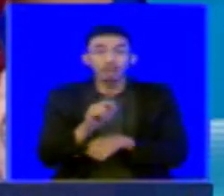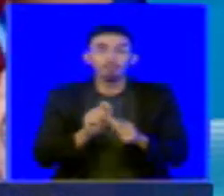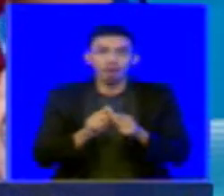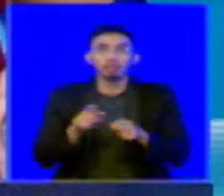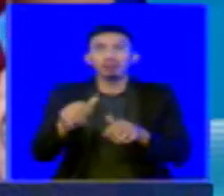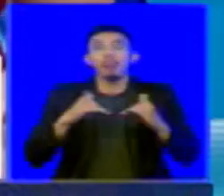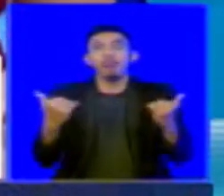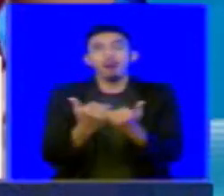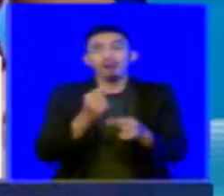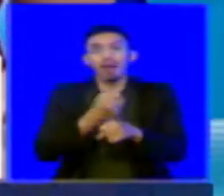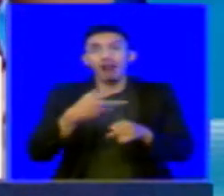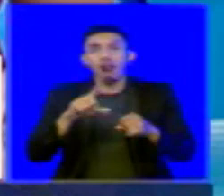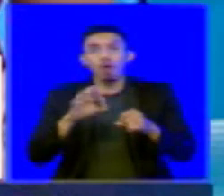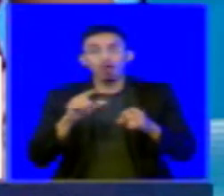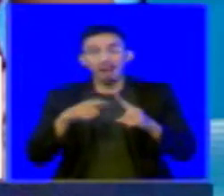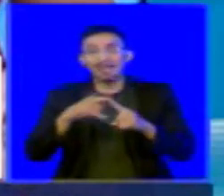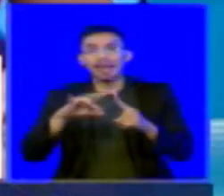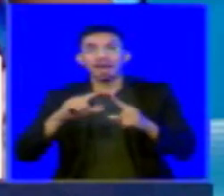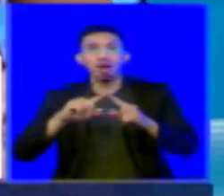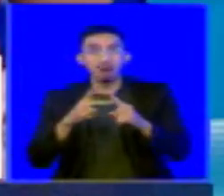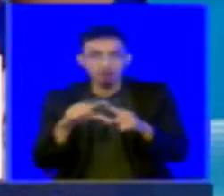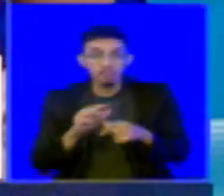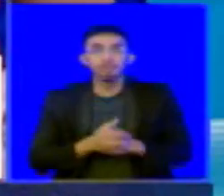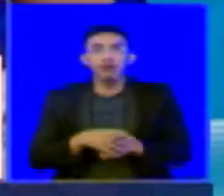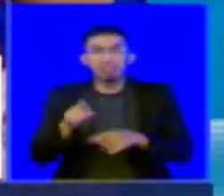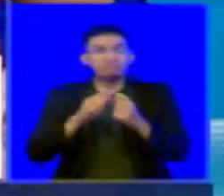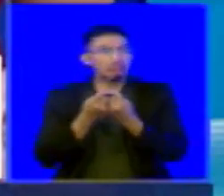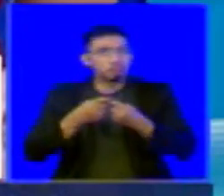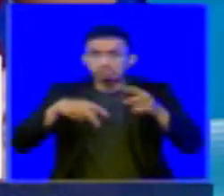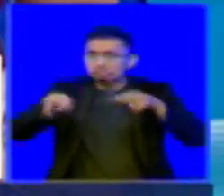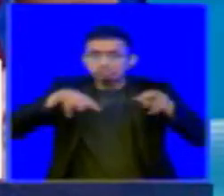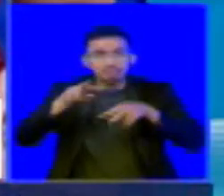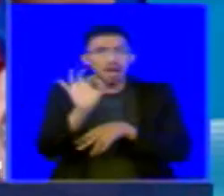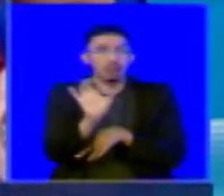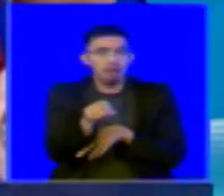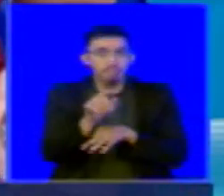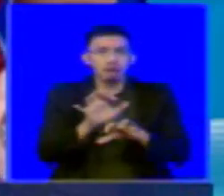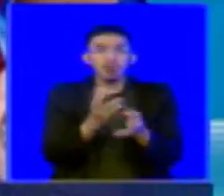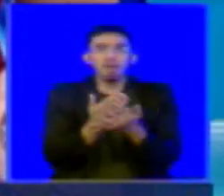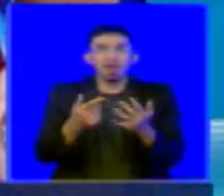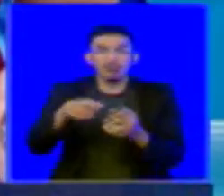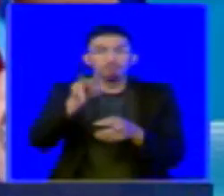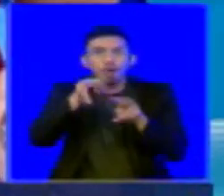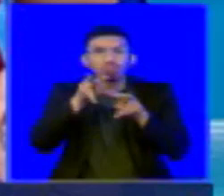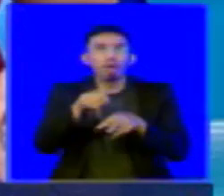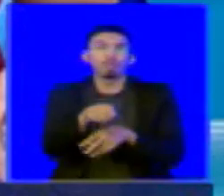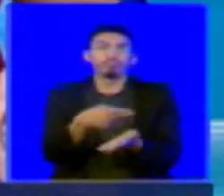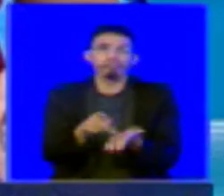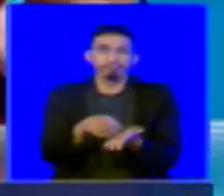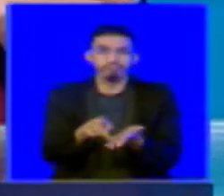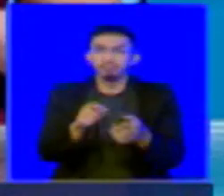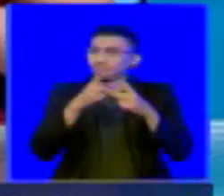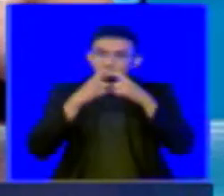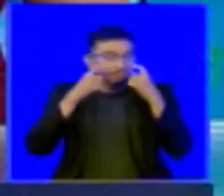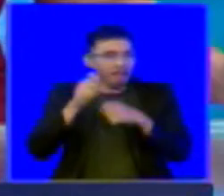Kiraha Ternate Maluku Utara. Karena kegiatan tidak diawasi tim Satgas COVID-19, banyak warga menonton pertandingan sepak bola dengan tidak